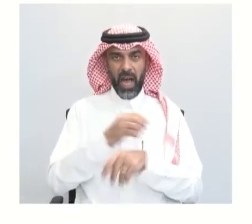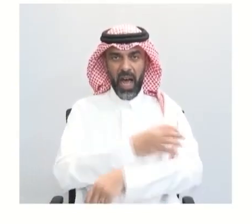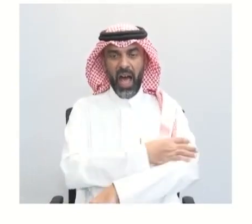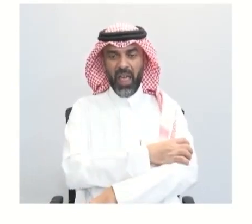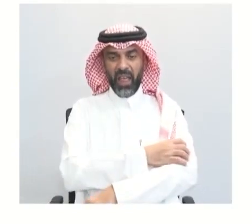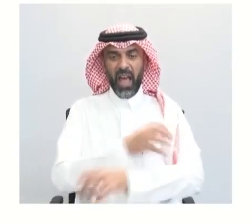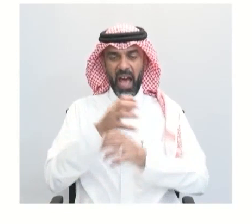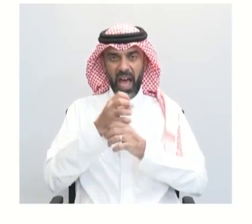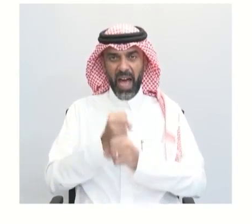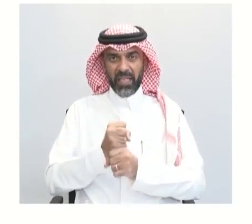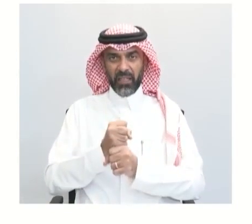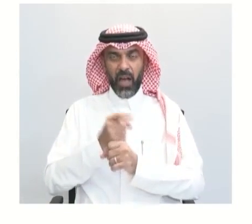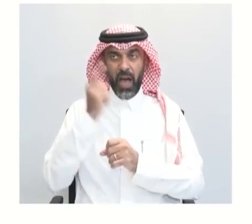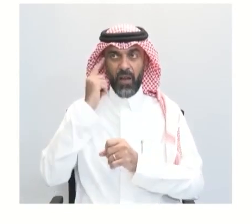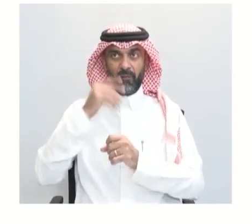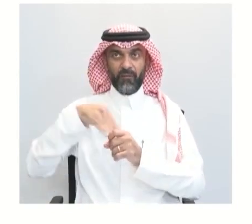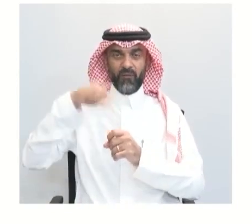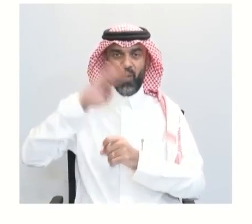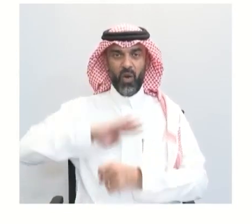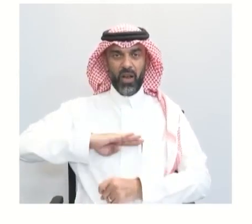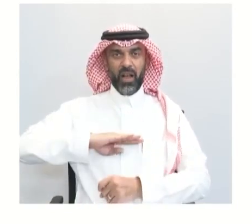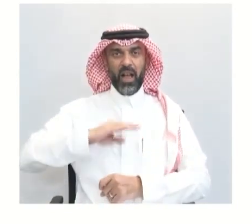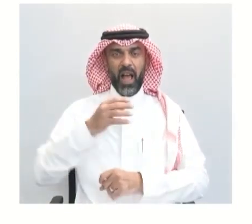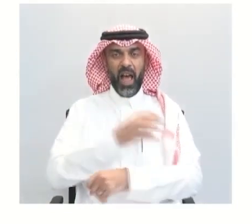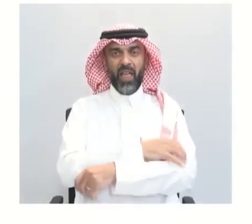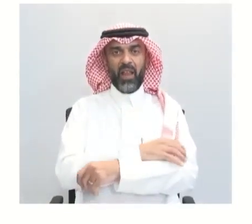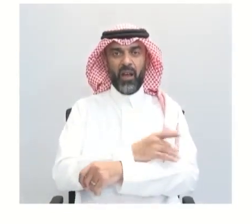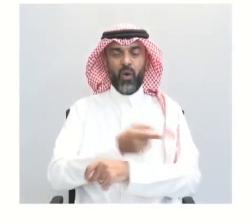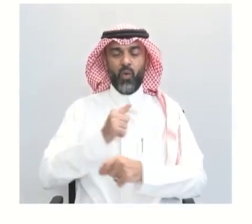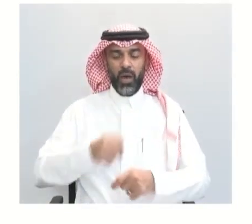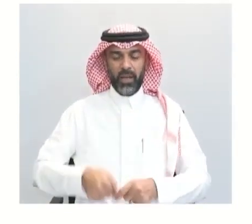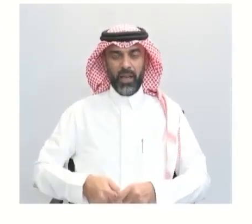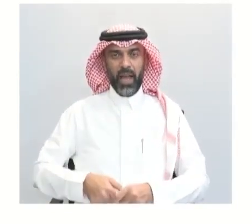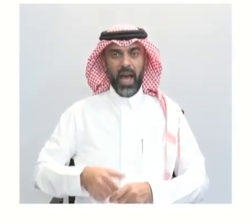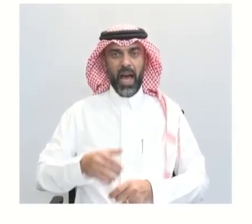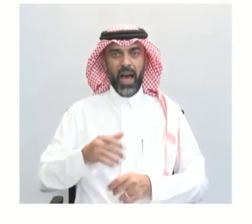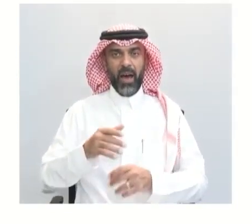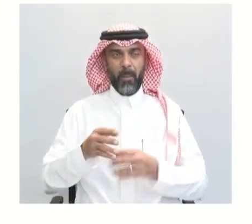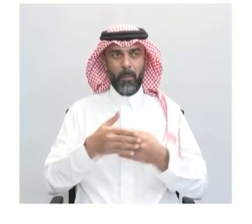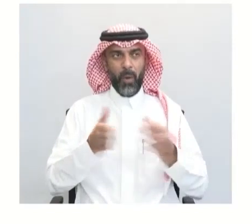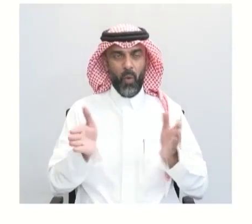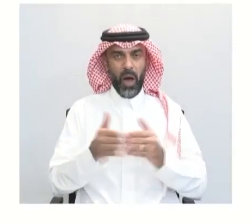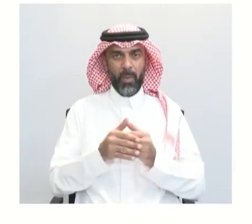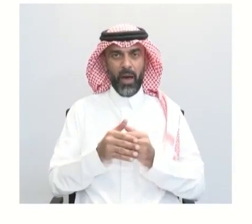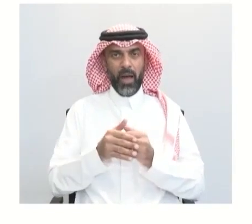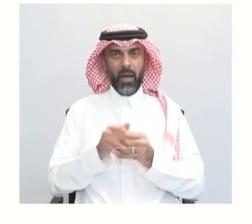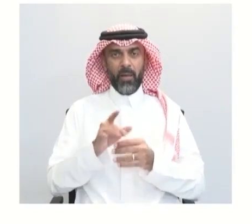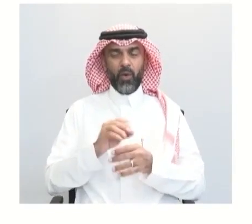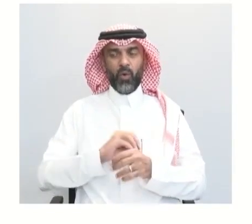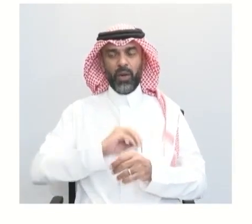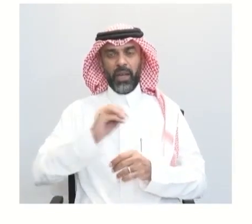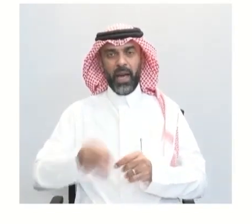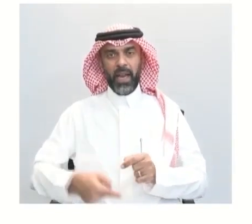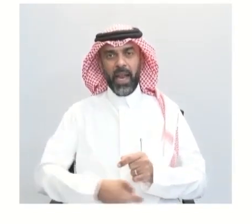عضله عاصره فؤاد في الاعلى تصل المريء بالمعده وهنا عضله عاصره بواب تصل المعده وتنقل الطعام الى